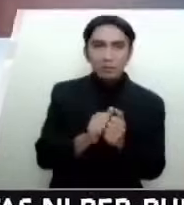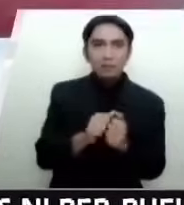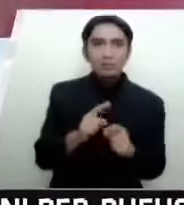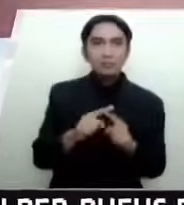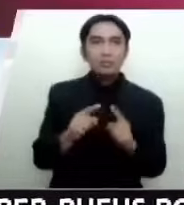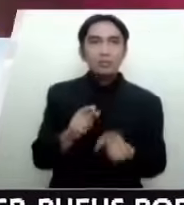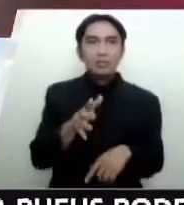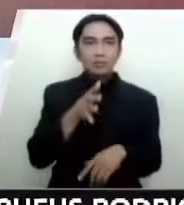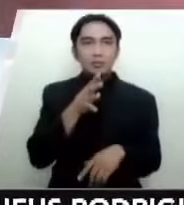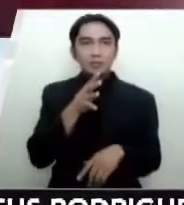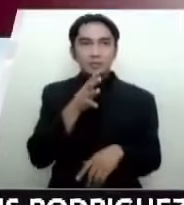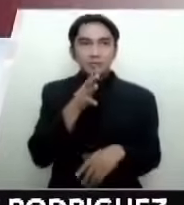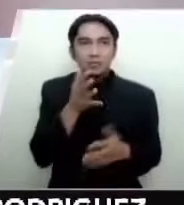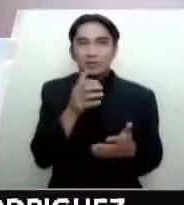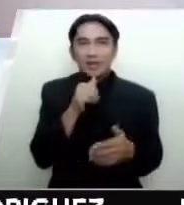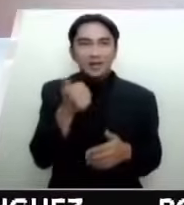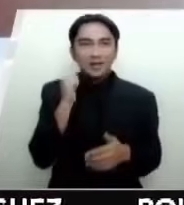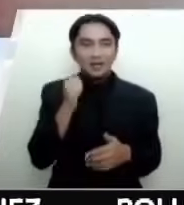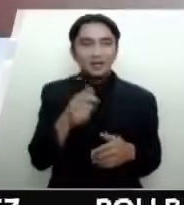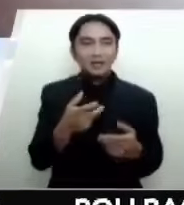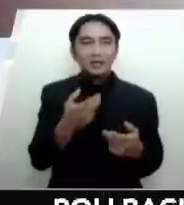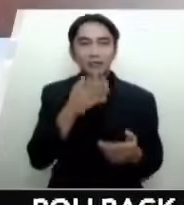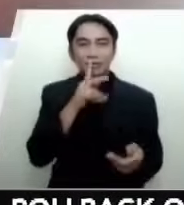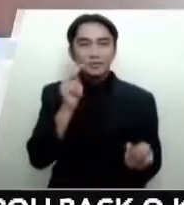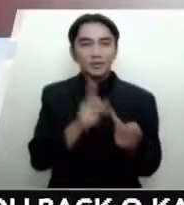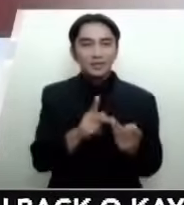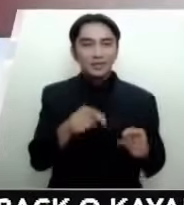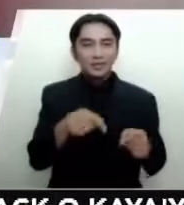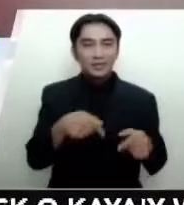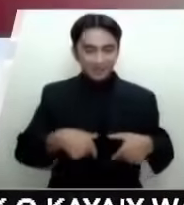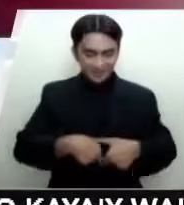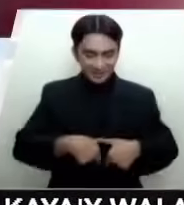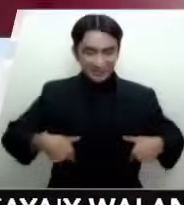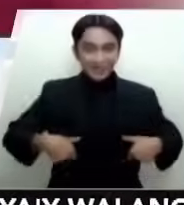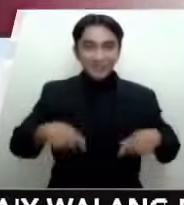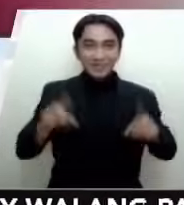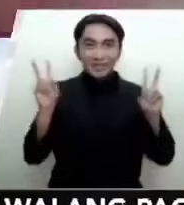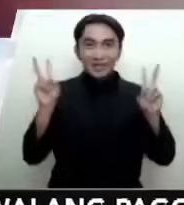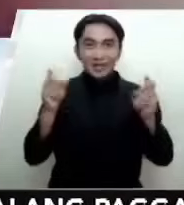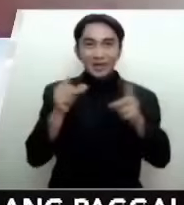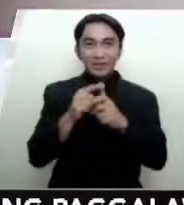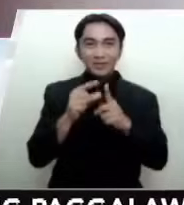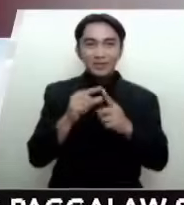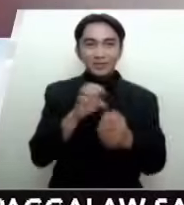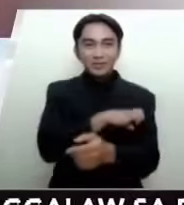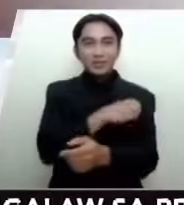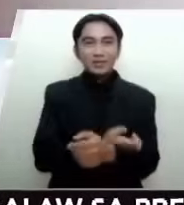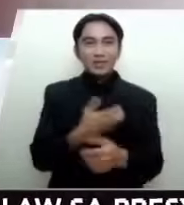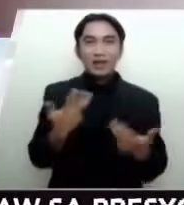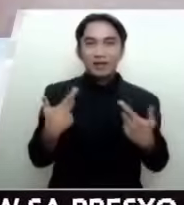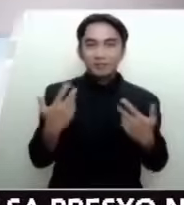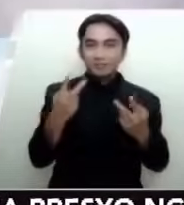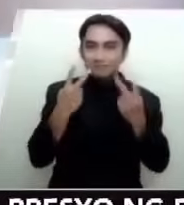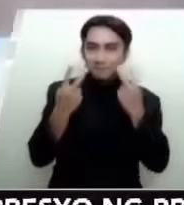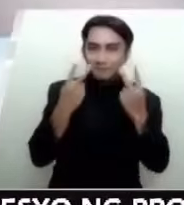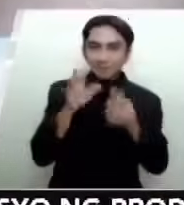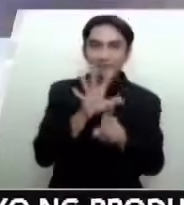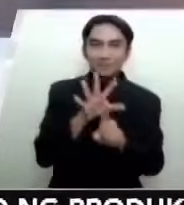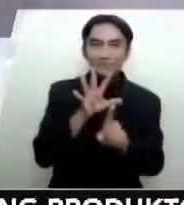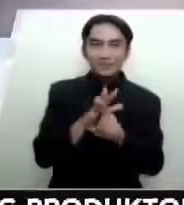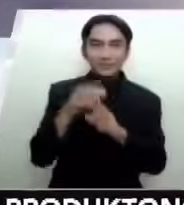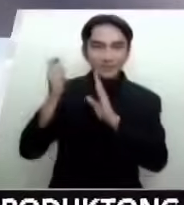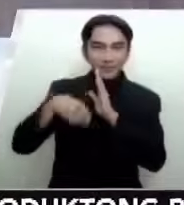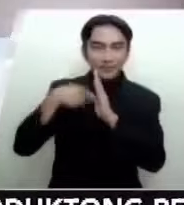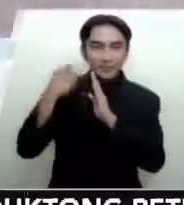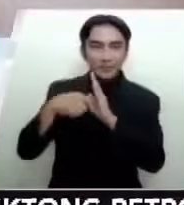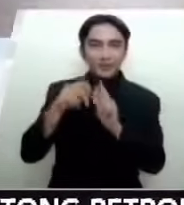daw sana ang nakalagay sa damit niya na energy. May 6.9 million views na ngayon ang video at pinusuan na ng